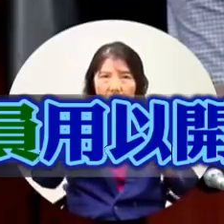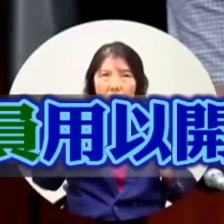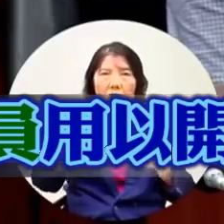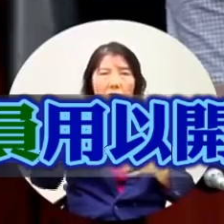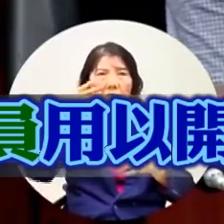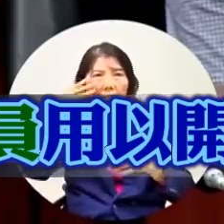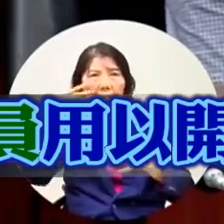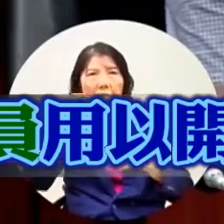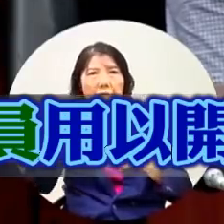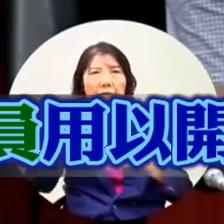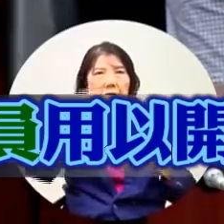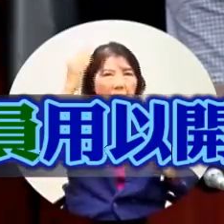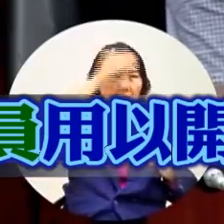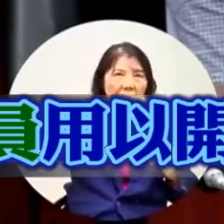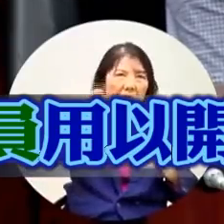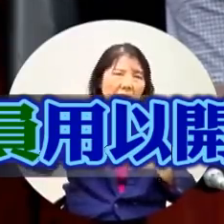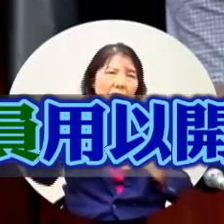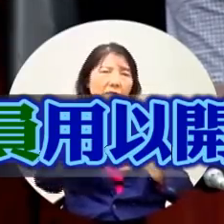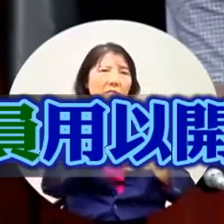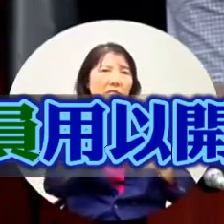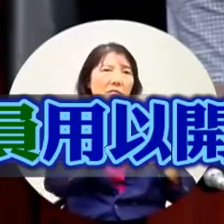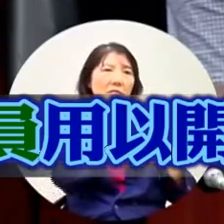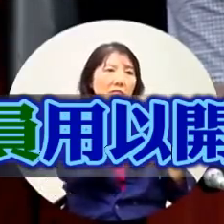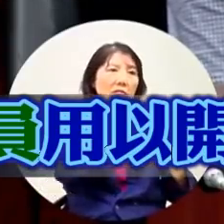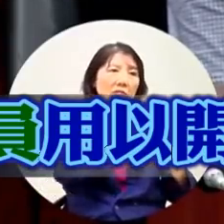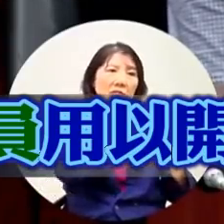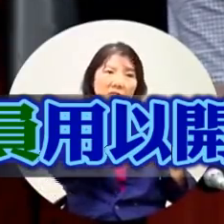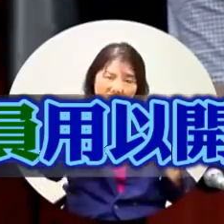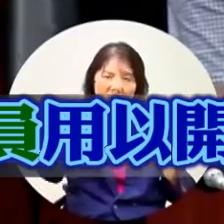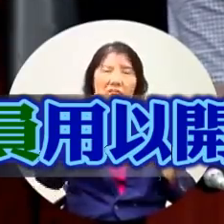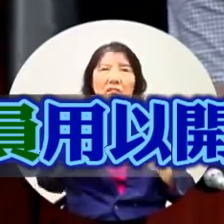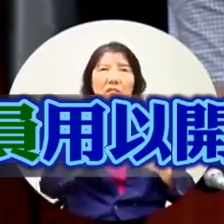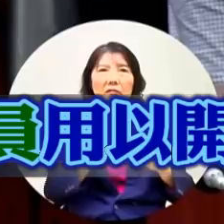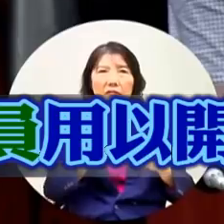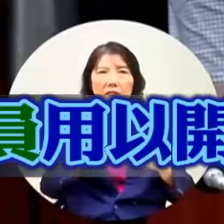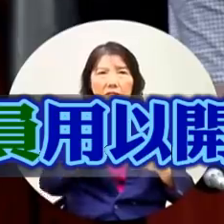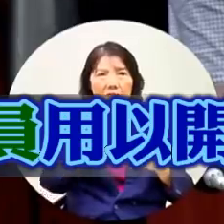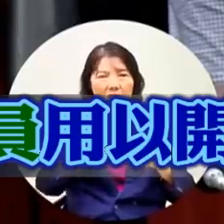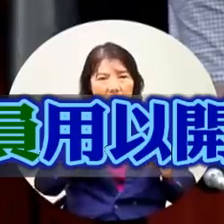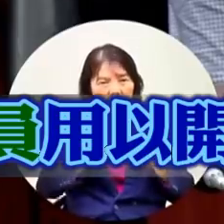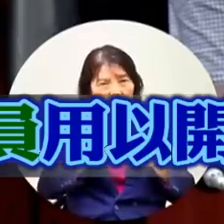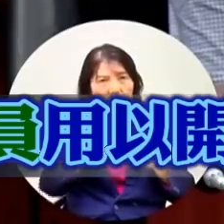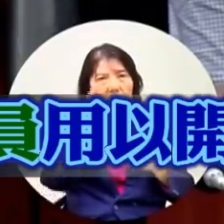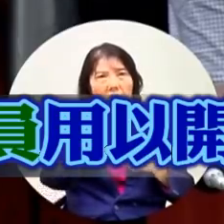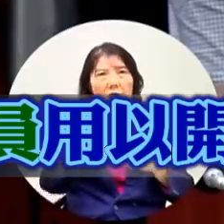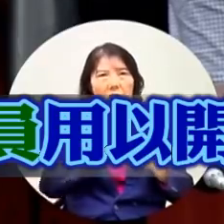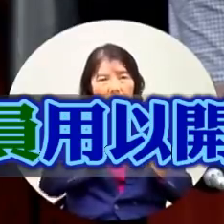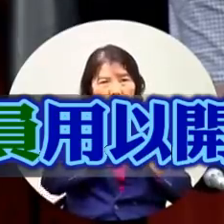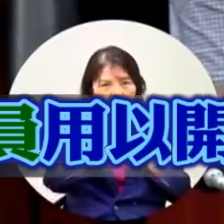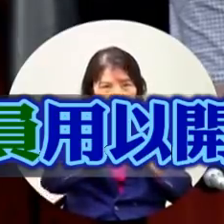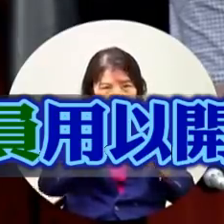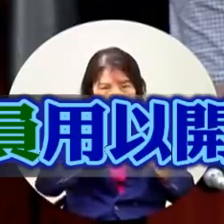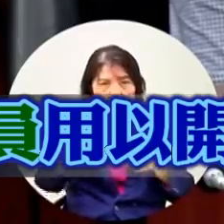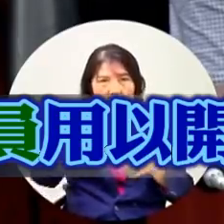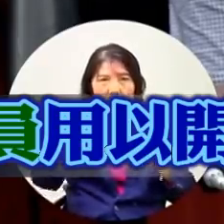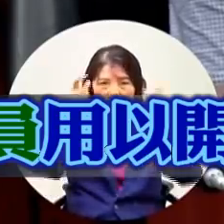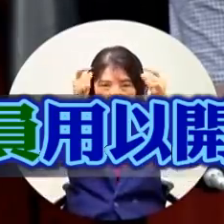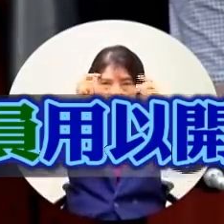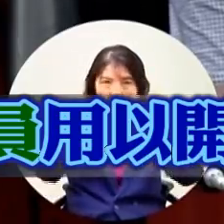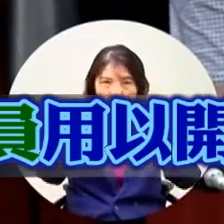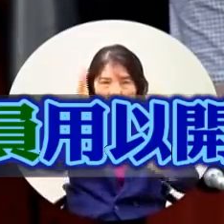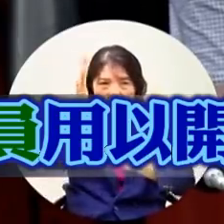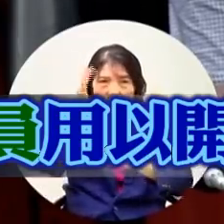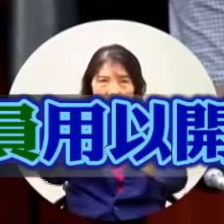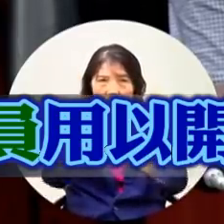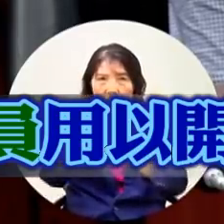郑文灿，你没有输他们，只是你有没有这个心，你有没有这个态度要专心在高雄市政上。如果你的高雄市政